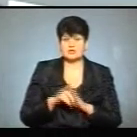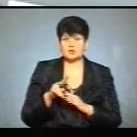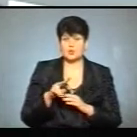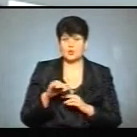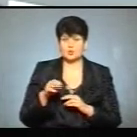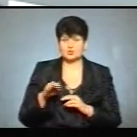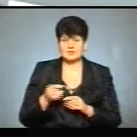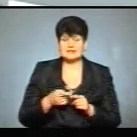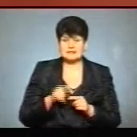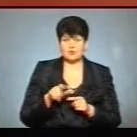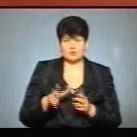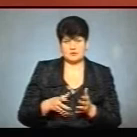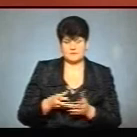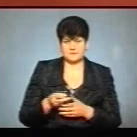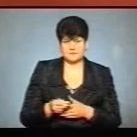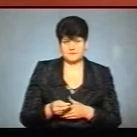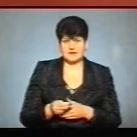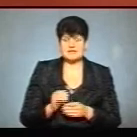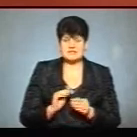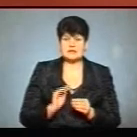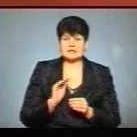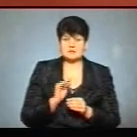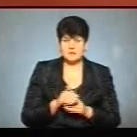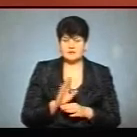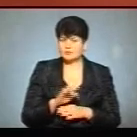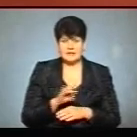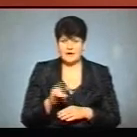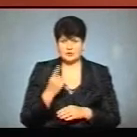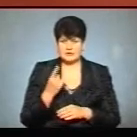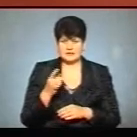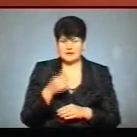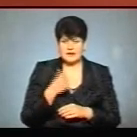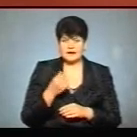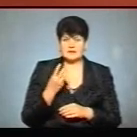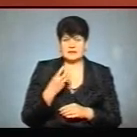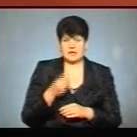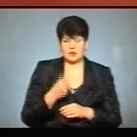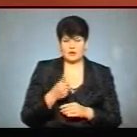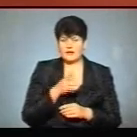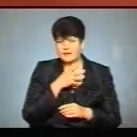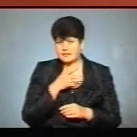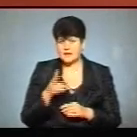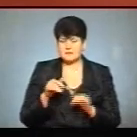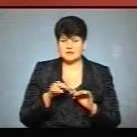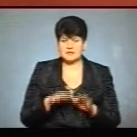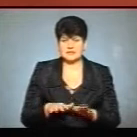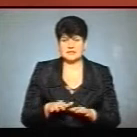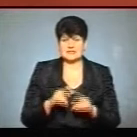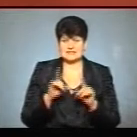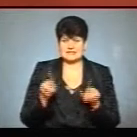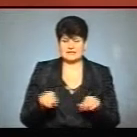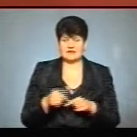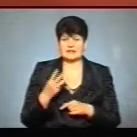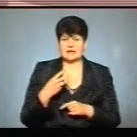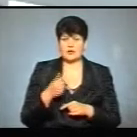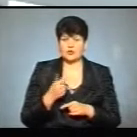людям буде проплачено. І, зокрема, ця надбавка буде діяти не рік, а вона 3 роки. Тому що термін дії сертифіката 3 роки. Чому